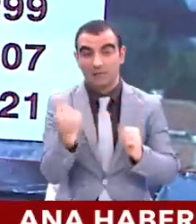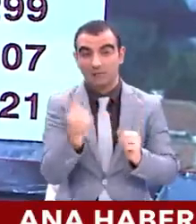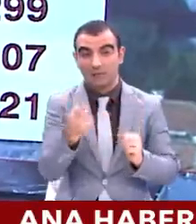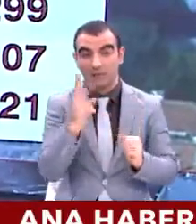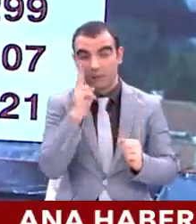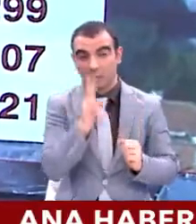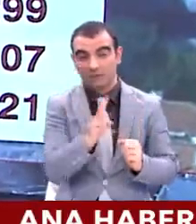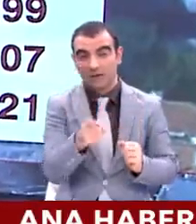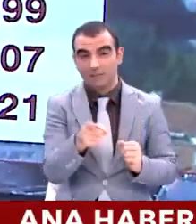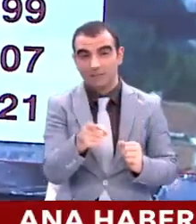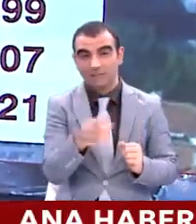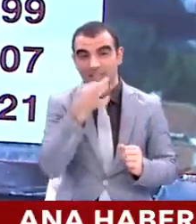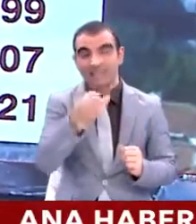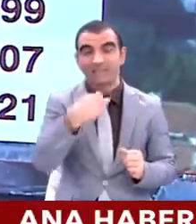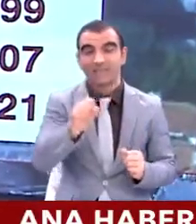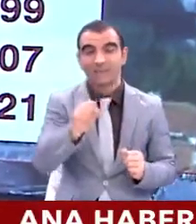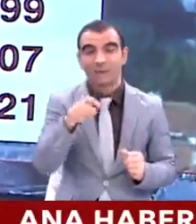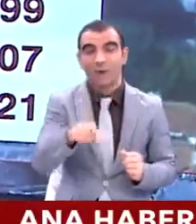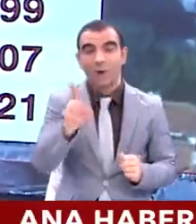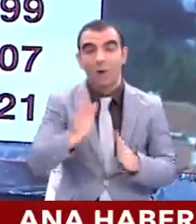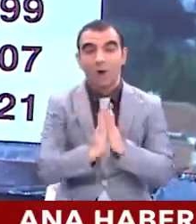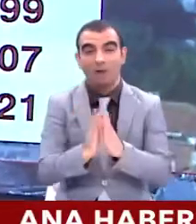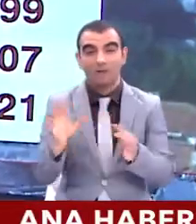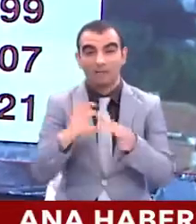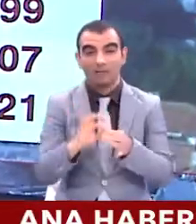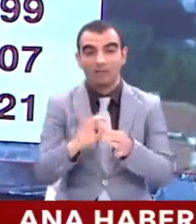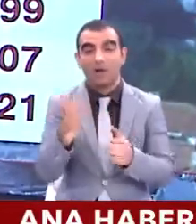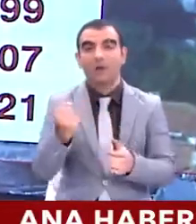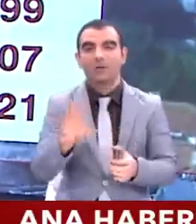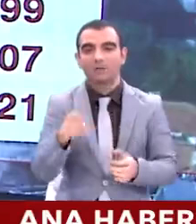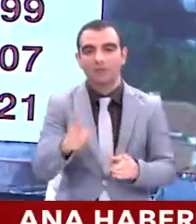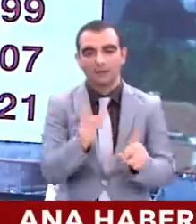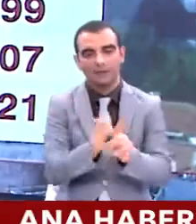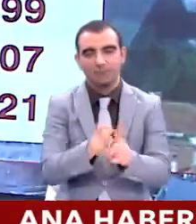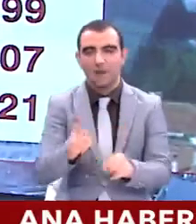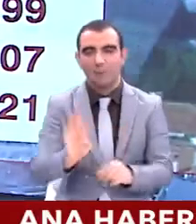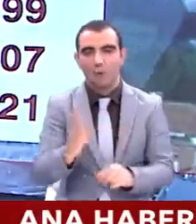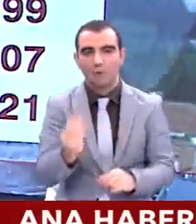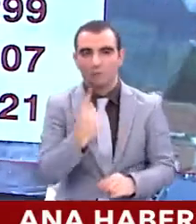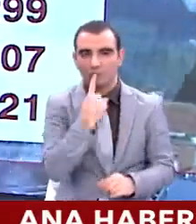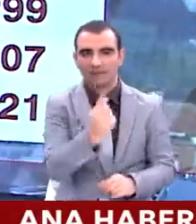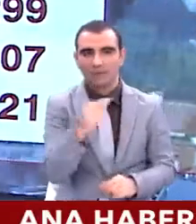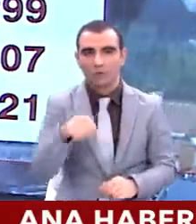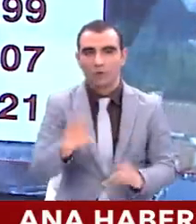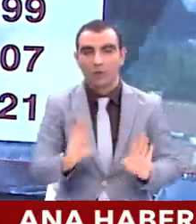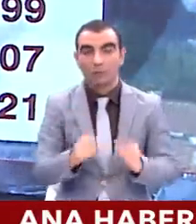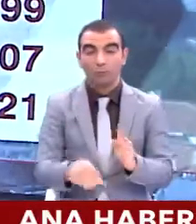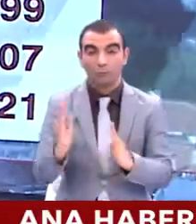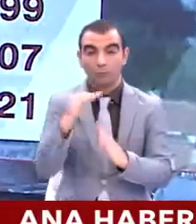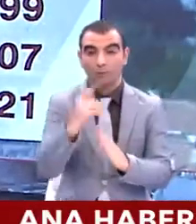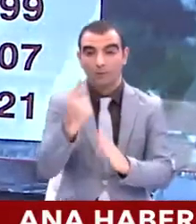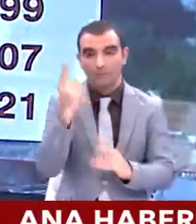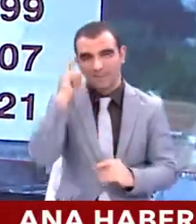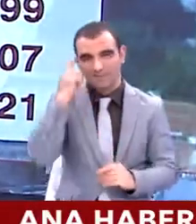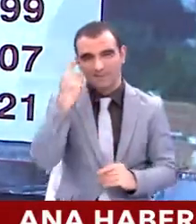varlık göstermesine izin verilmeyecek o affının kapsamına da alınmayacak tedbirler böyle olacak deniyor şu anda Bunun üzerinde bir takım